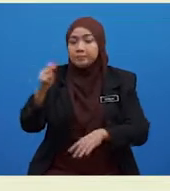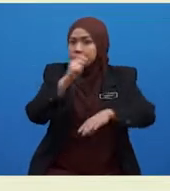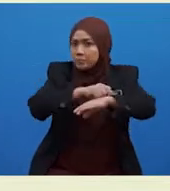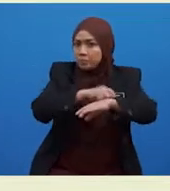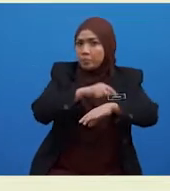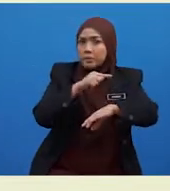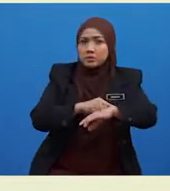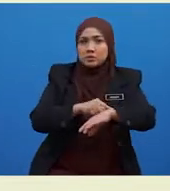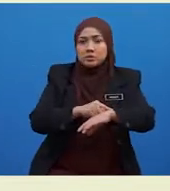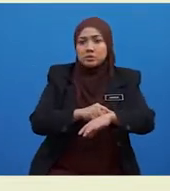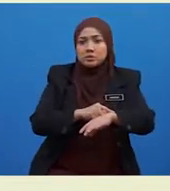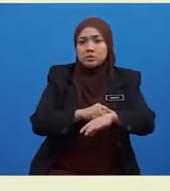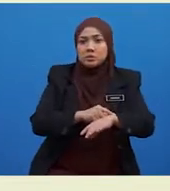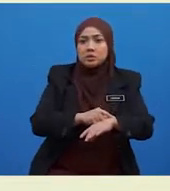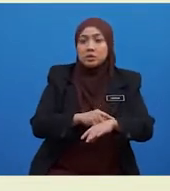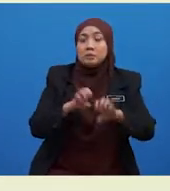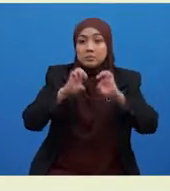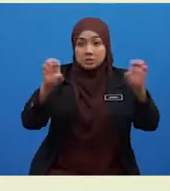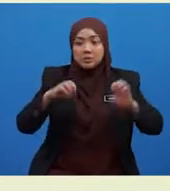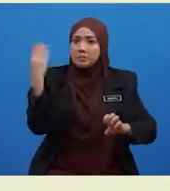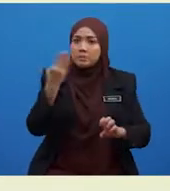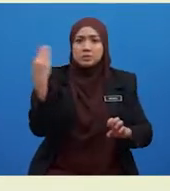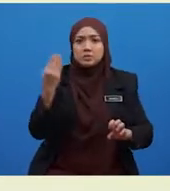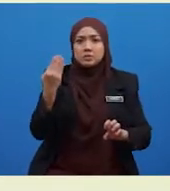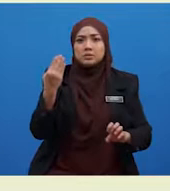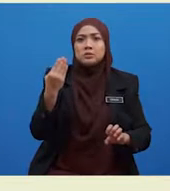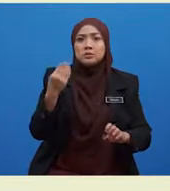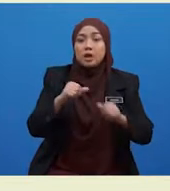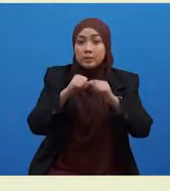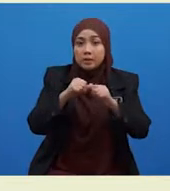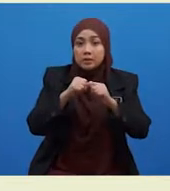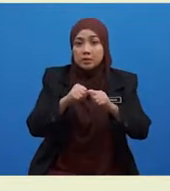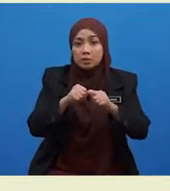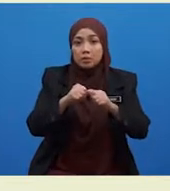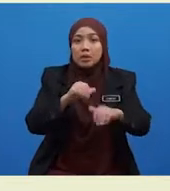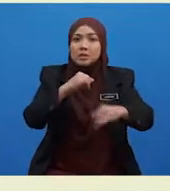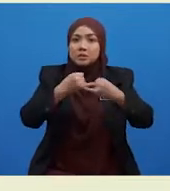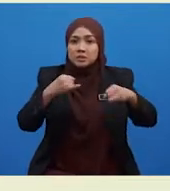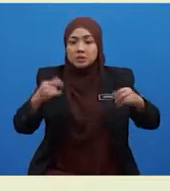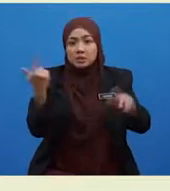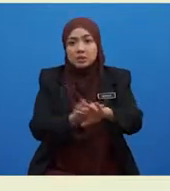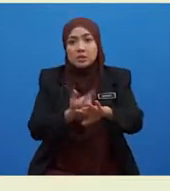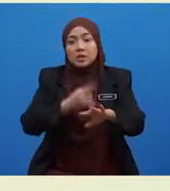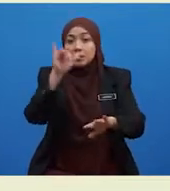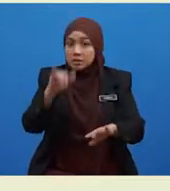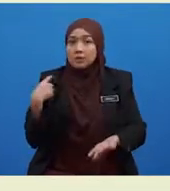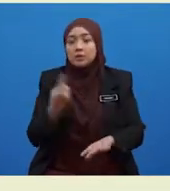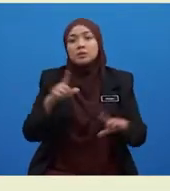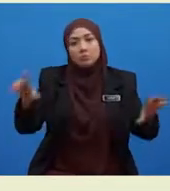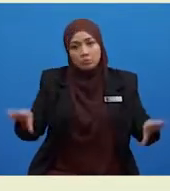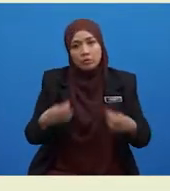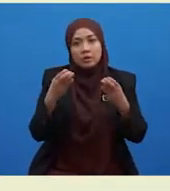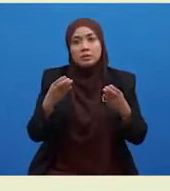tertentu anda bersenam biasanya bergantung pada jenis latihan yang anda lakukan. T iaitu